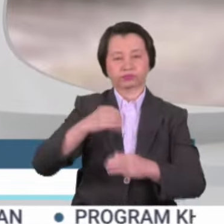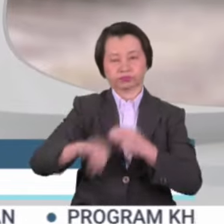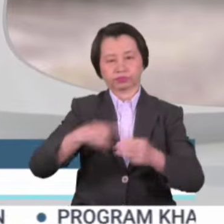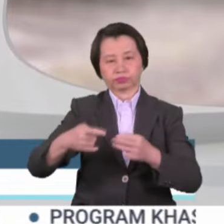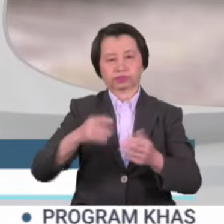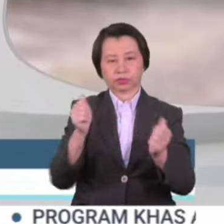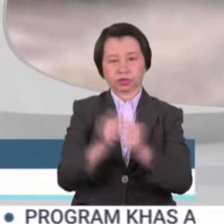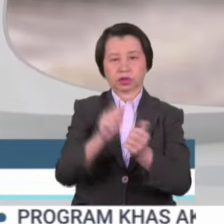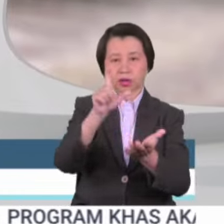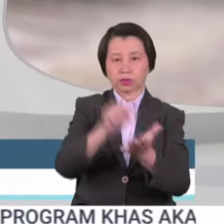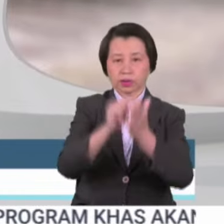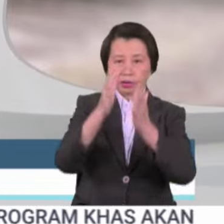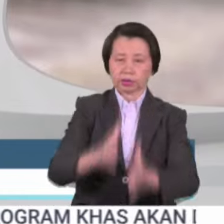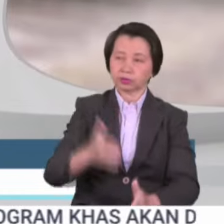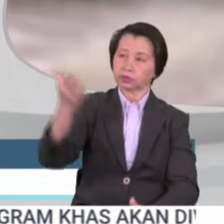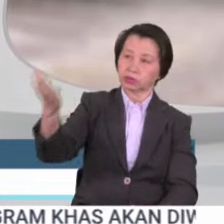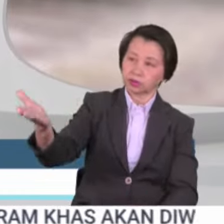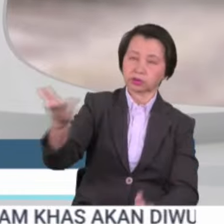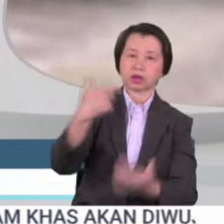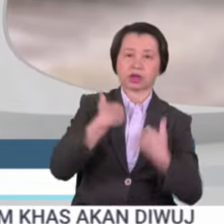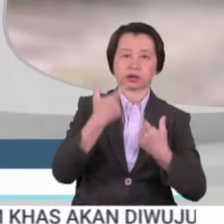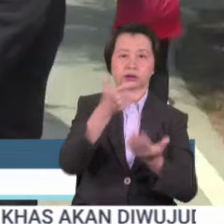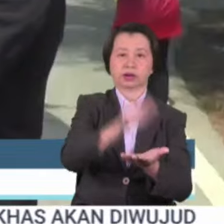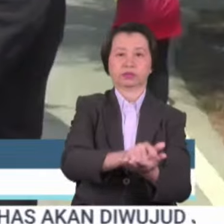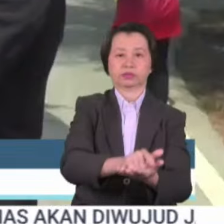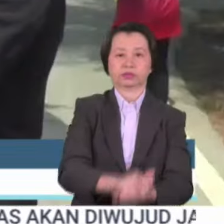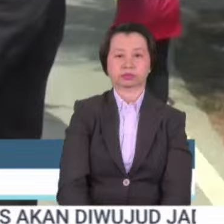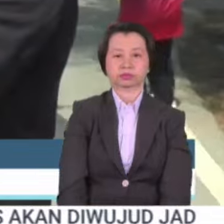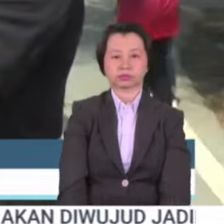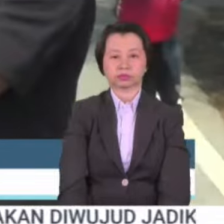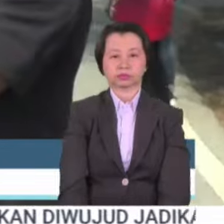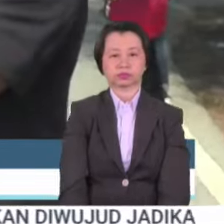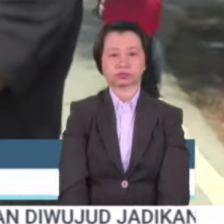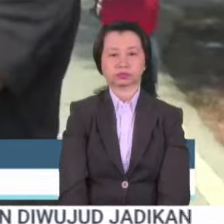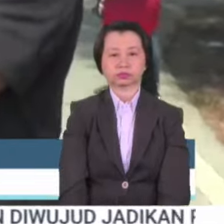mengenainya, wartawan Mazuria Zulkifli ada laporannya.